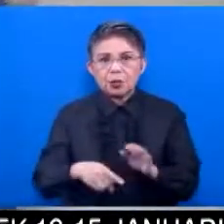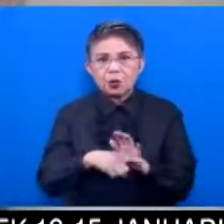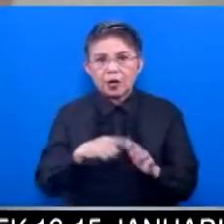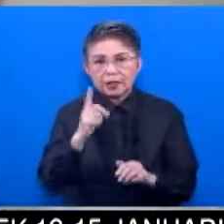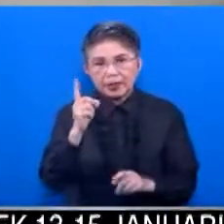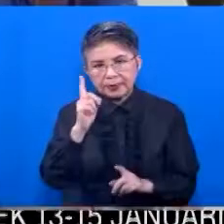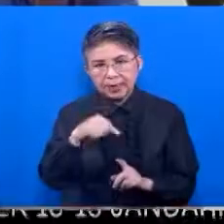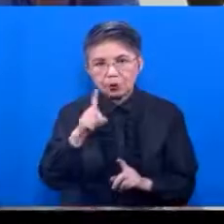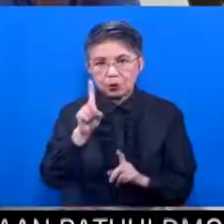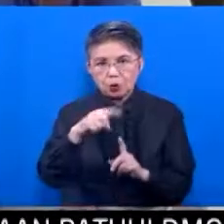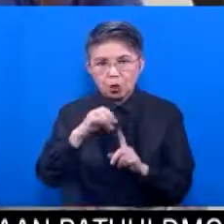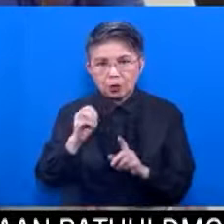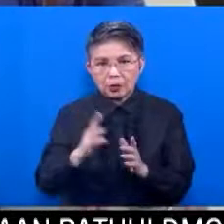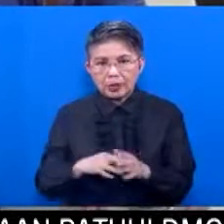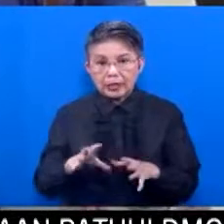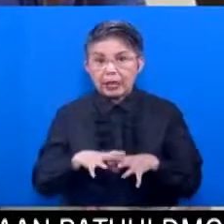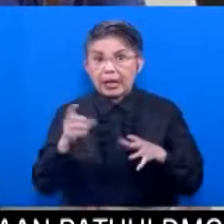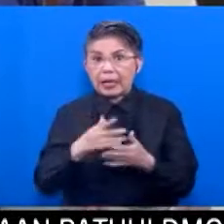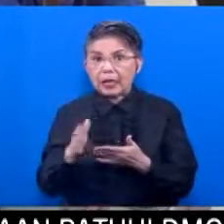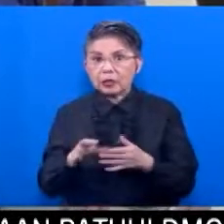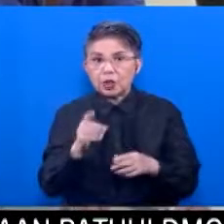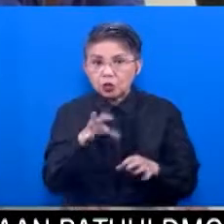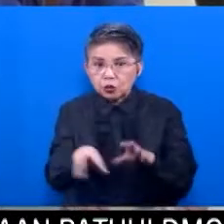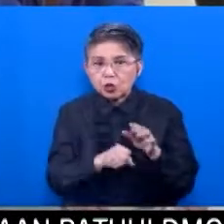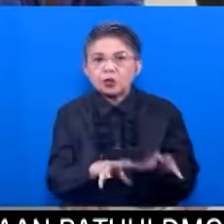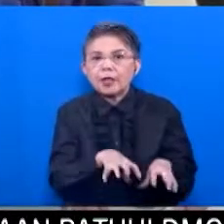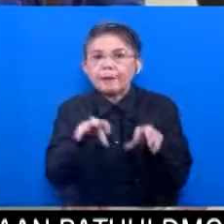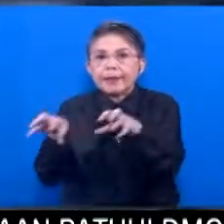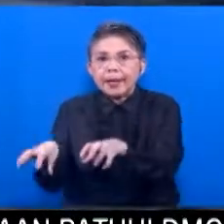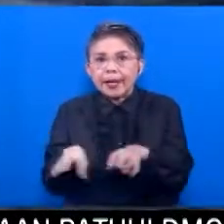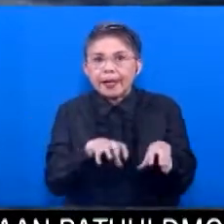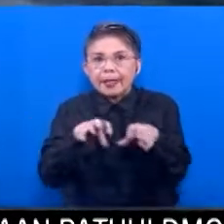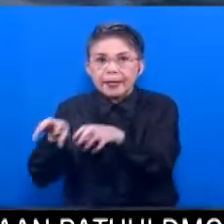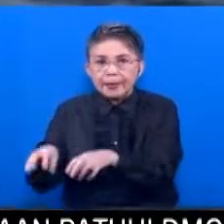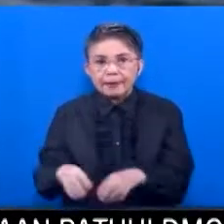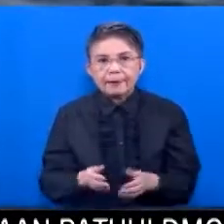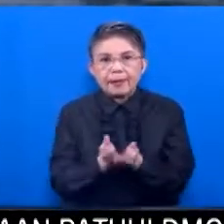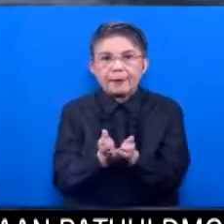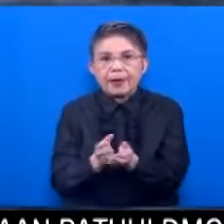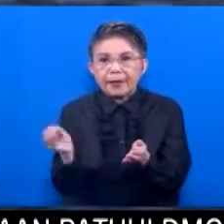1 ton. Diduga sebagian besar muatan ikan curian telah dipindahkan ke kapal pengepul.